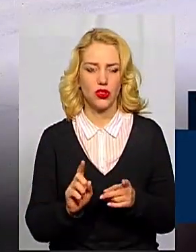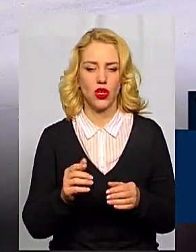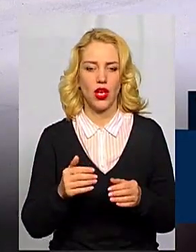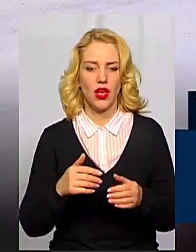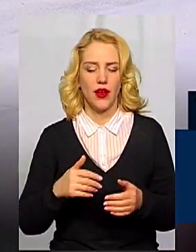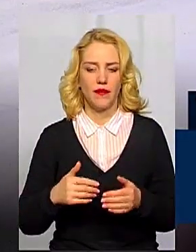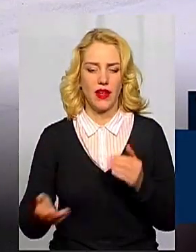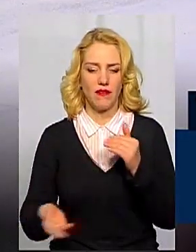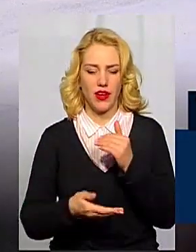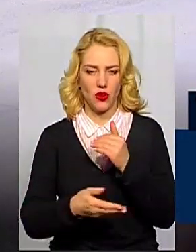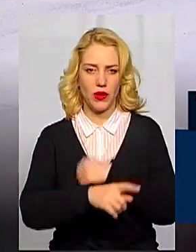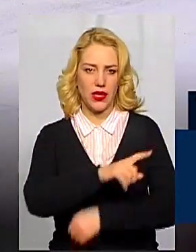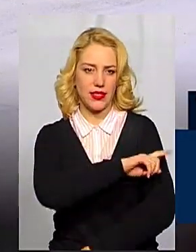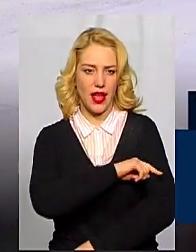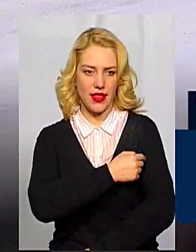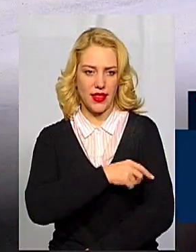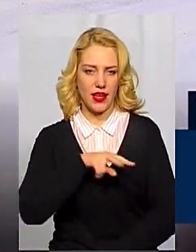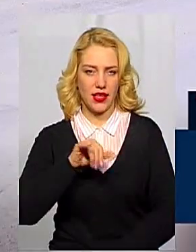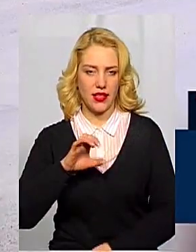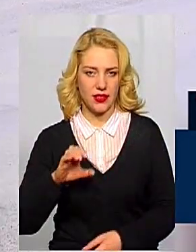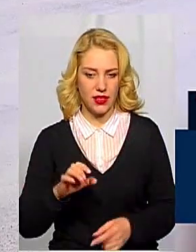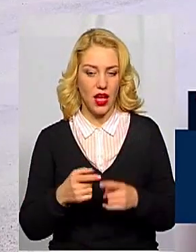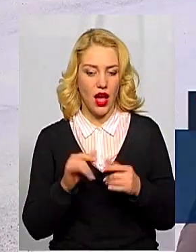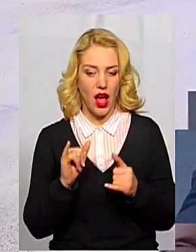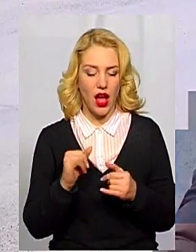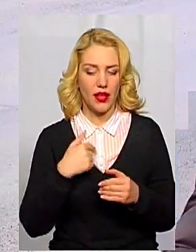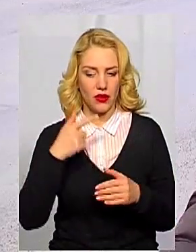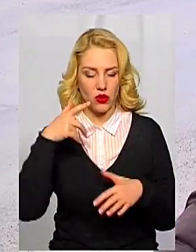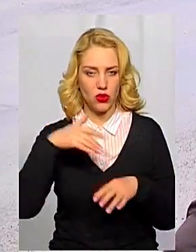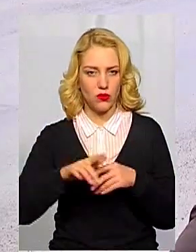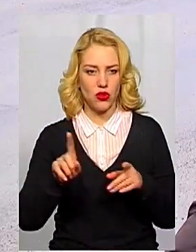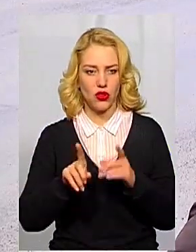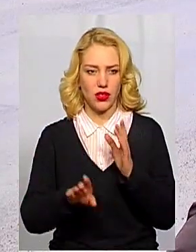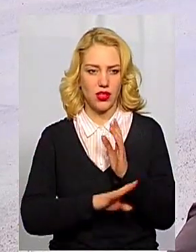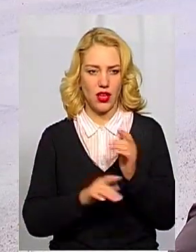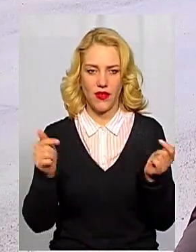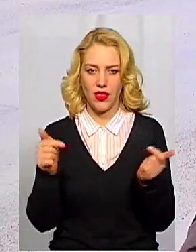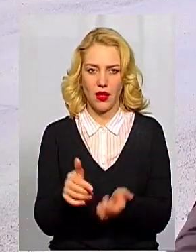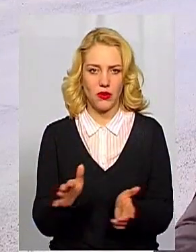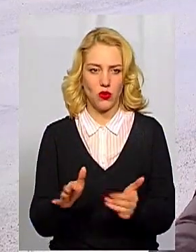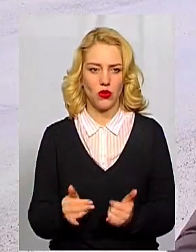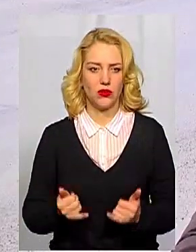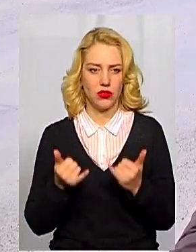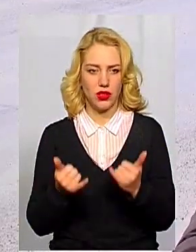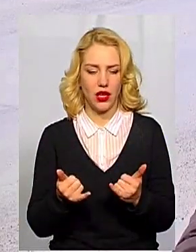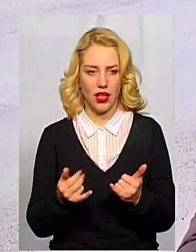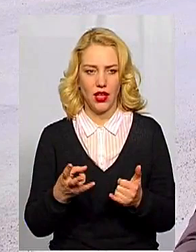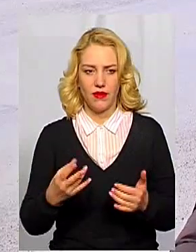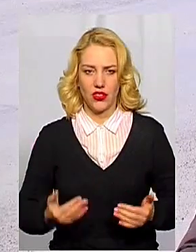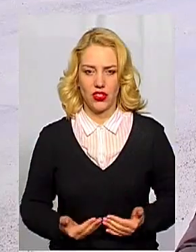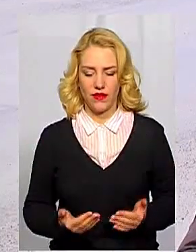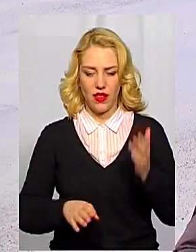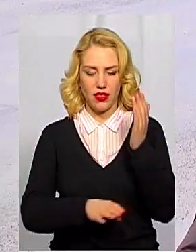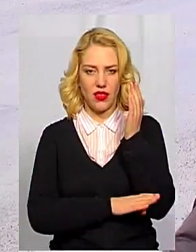вирубка, санітарна вирубка лісу. Ну, я так розумію, що повинно бути дерево вже таке непригодне для росту, ну, не живе дерево